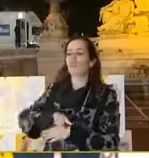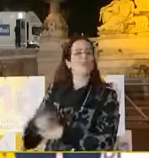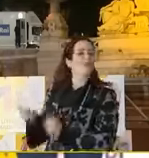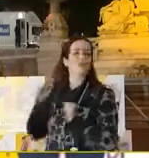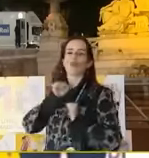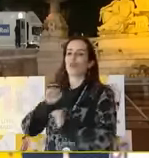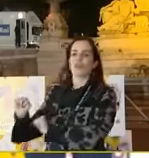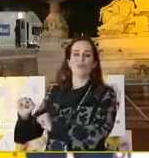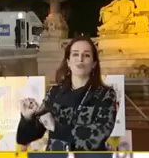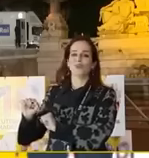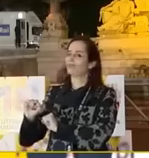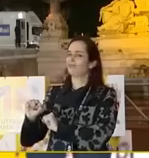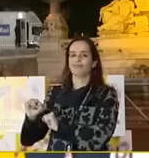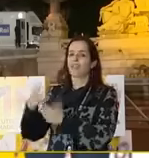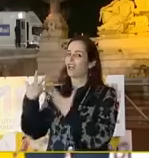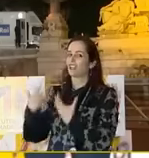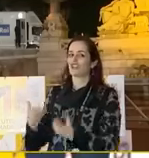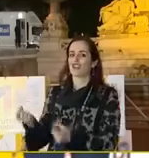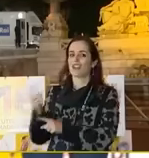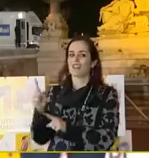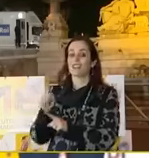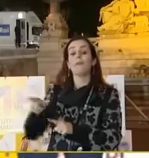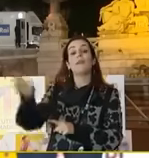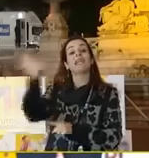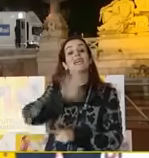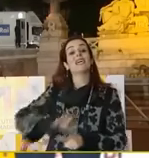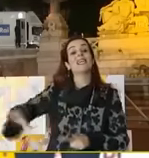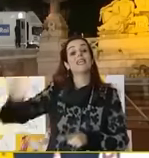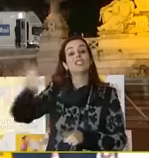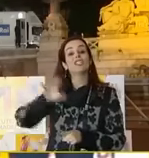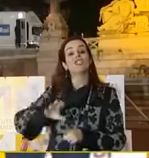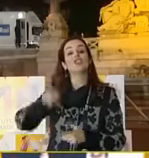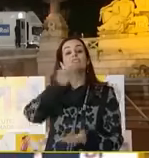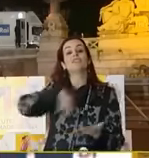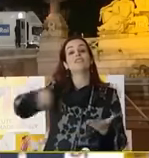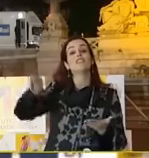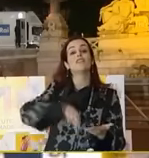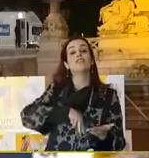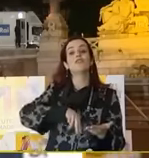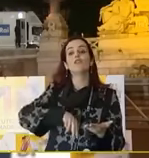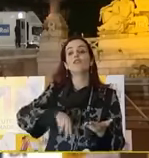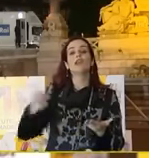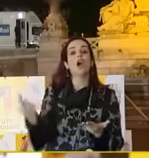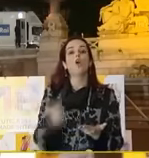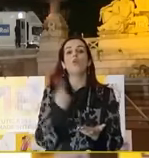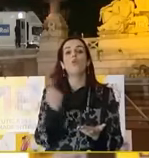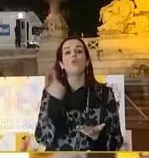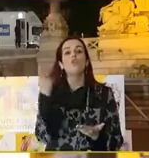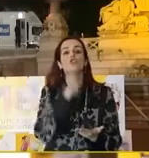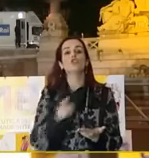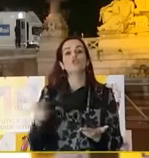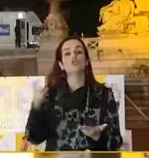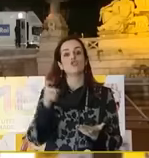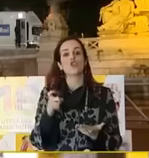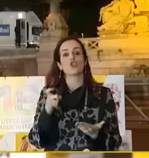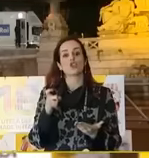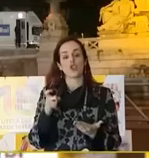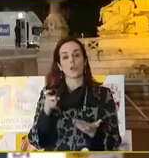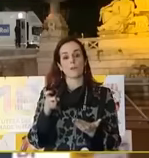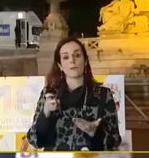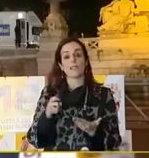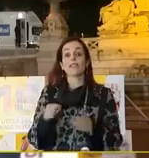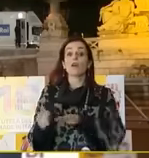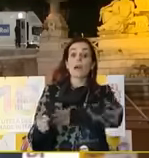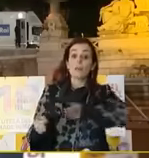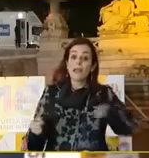lo impediremo perché nella regione si vota con un turno unico, ma è come se fosse un ballottaggio domenica prossima. Da una parte ci siamo